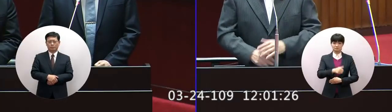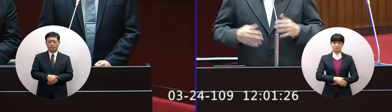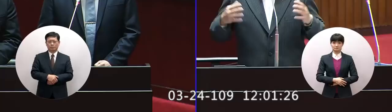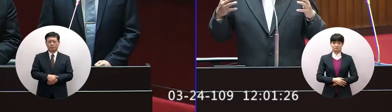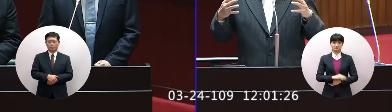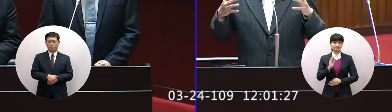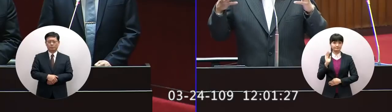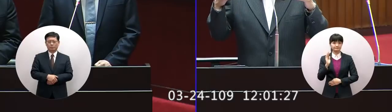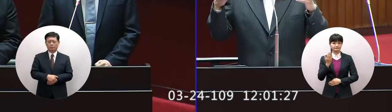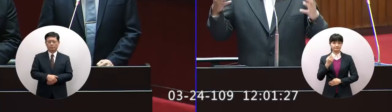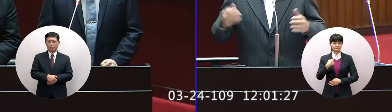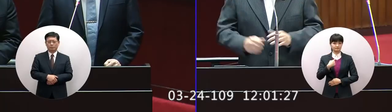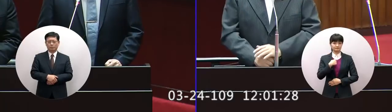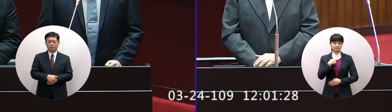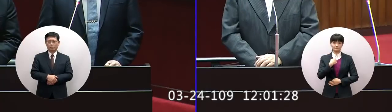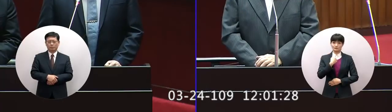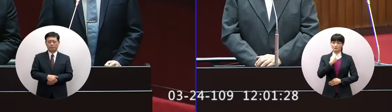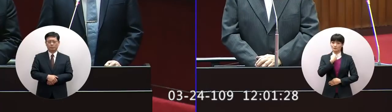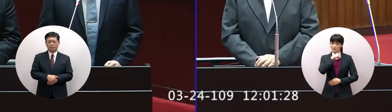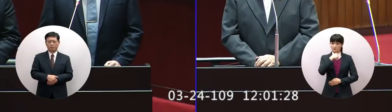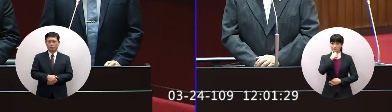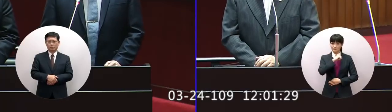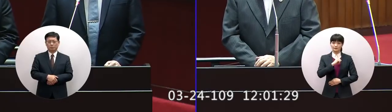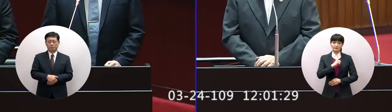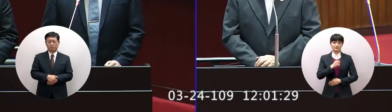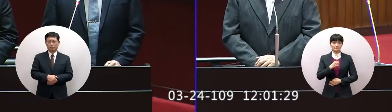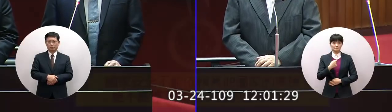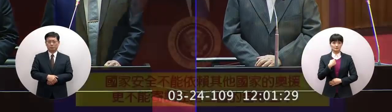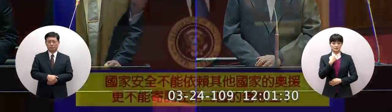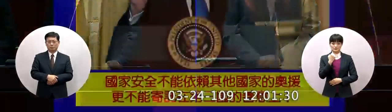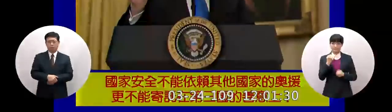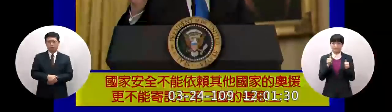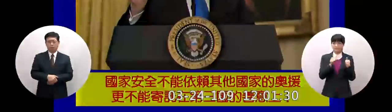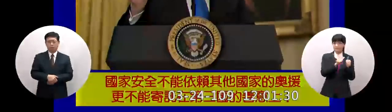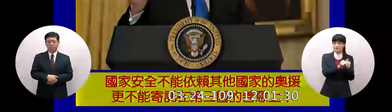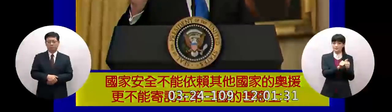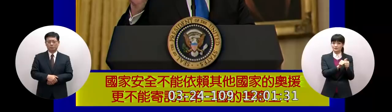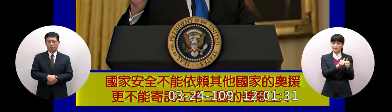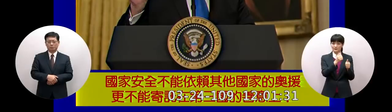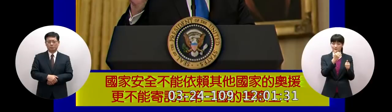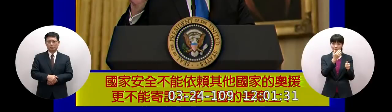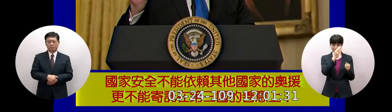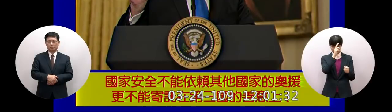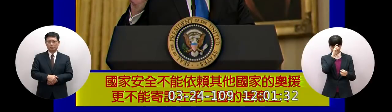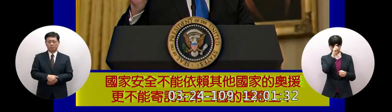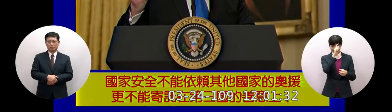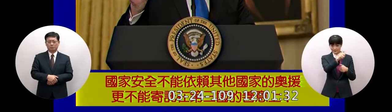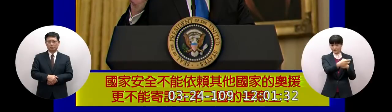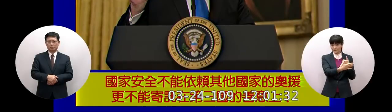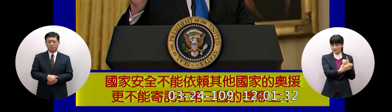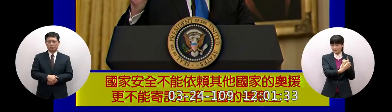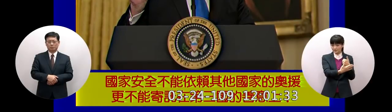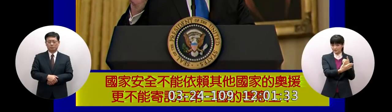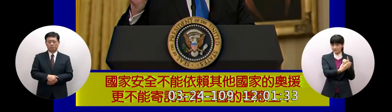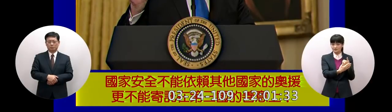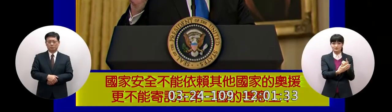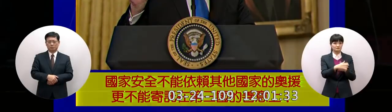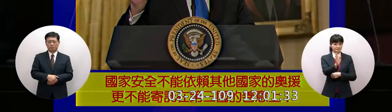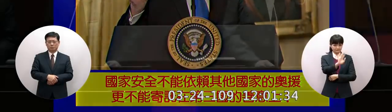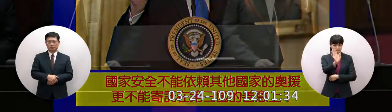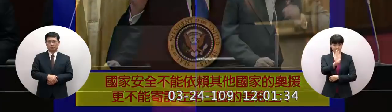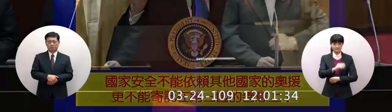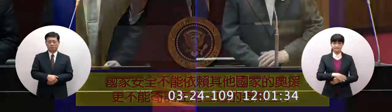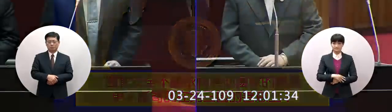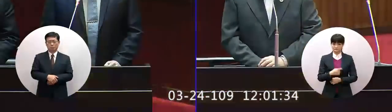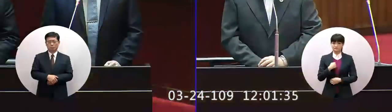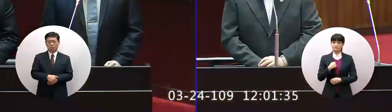不能把我们国家的命运寄托在别人的澳元上或者第三国的善意，我相信